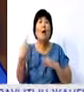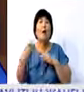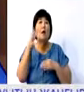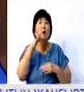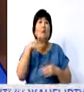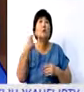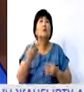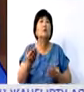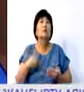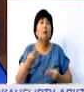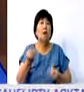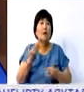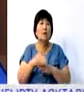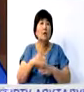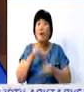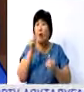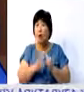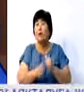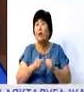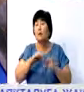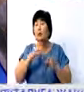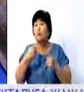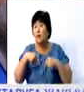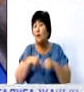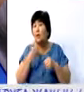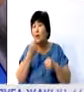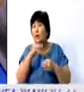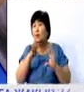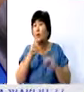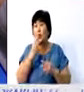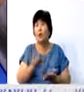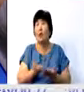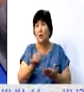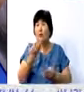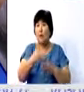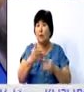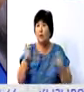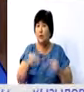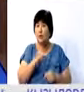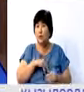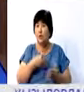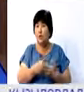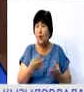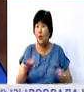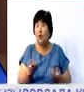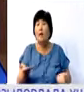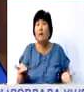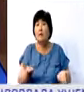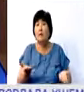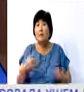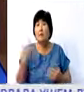бұнда? Әр бөлімнің нәтижесін көруіміз керек. Бөлген қаражат. Соған бөлімдер тиісті жұмыс жасау керек. Бектас. Неге